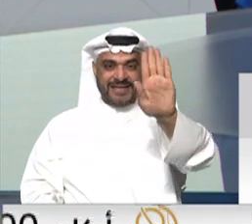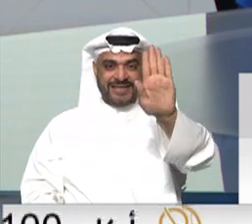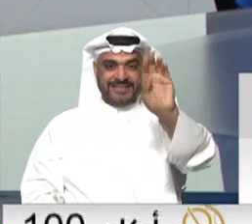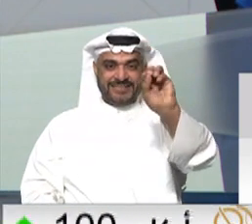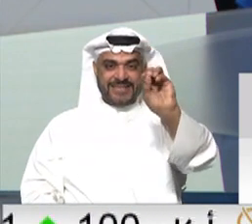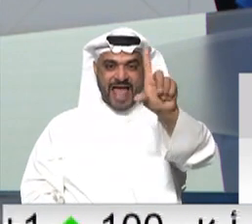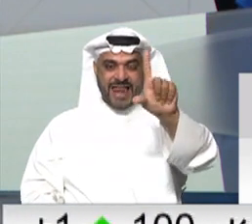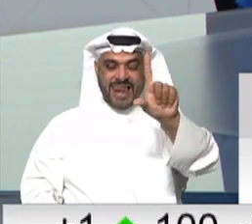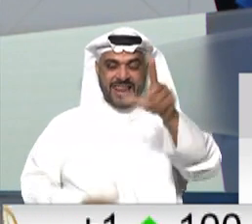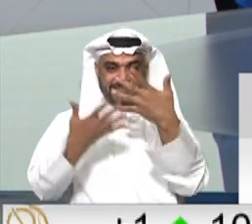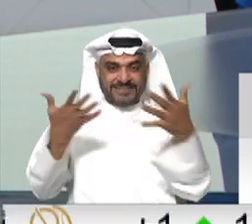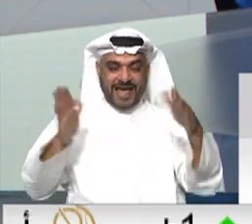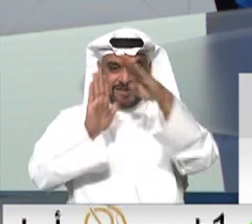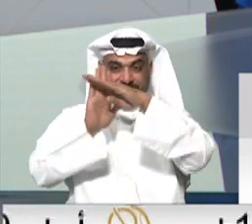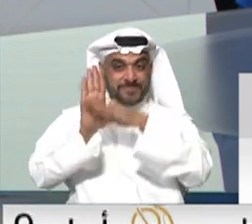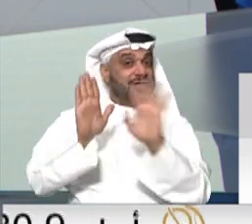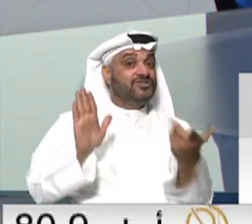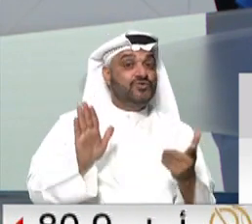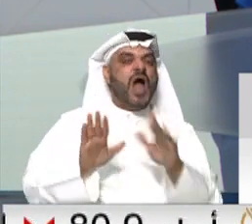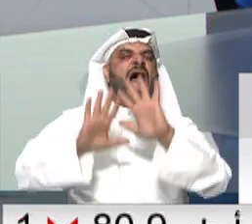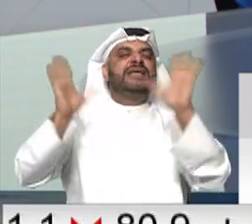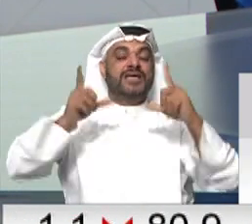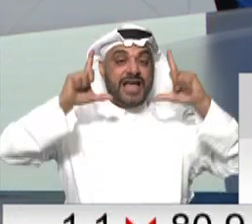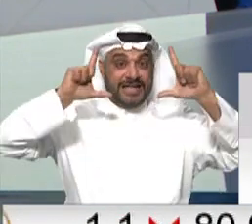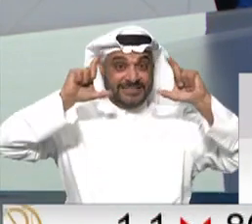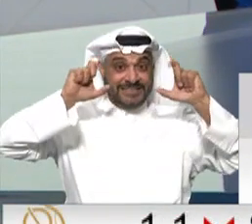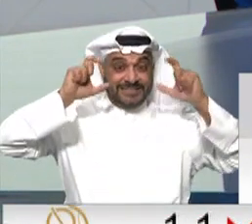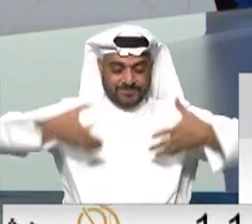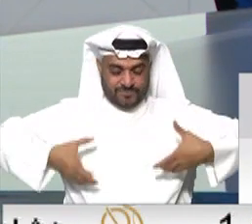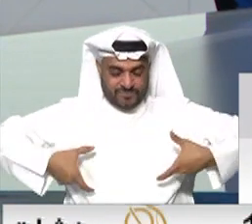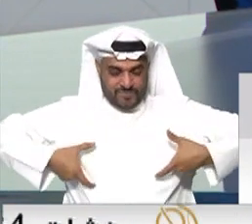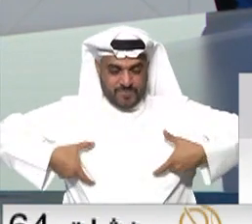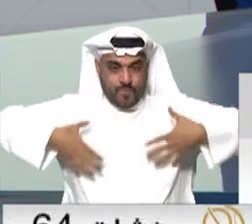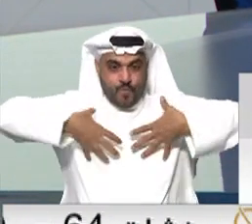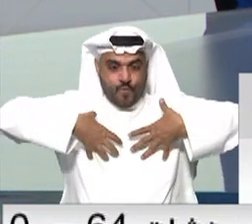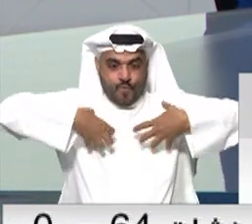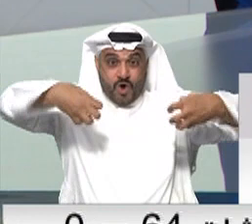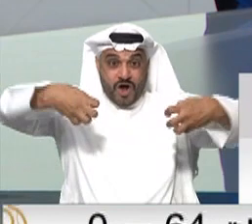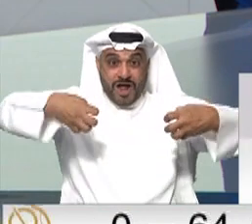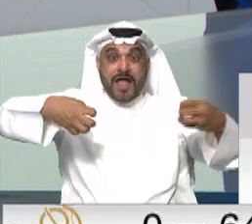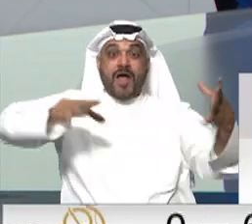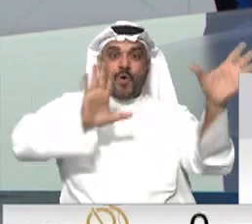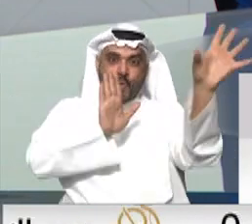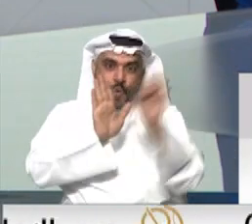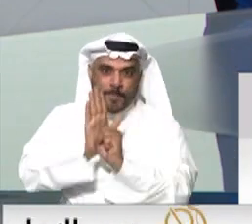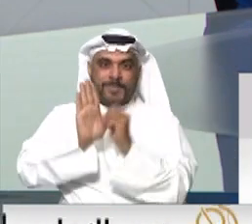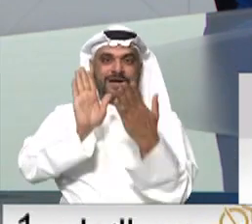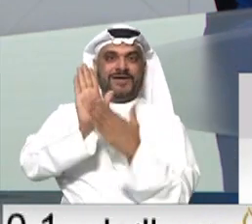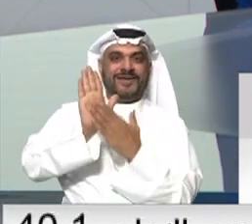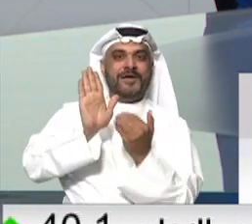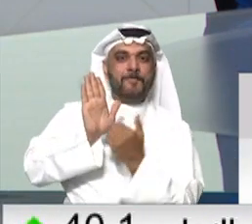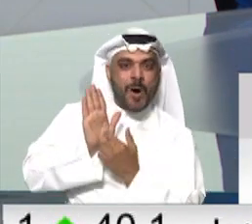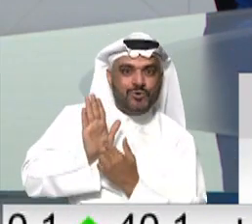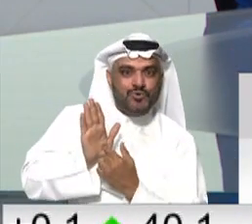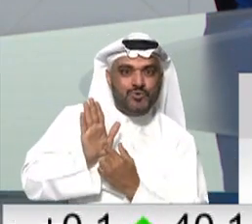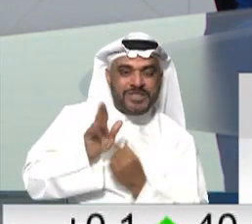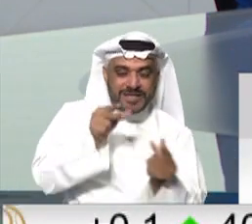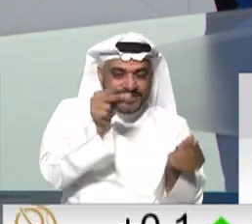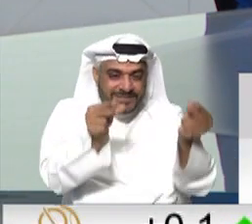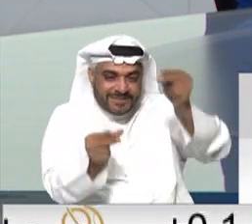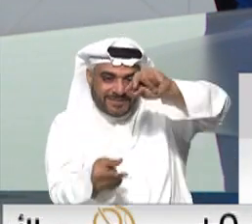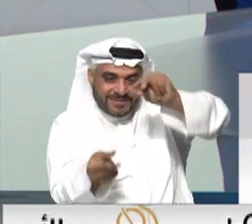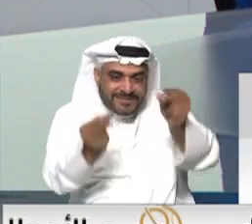التقارير الخاصة بالأمراض السرطانية أو الأمراض المعدية الخطيرة. ومن الخدمات الصحية الرقمية المضافة